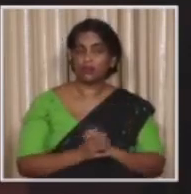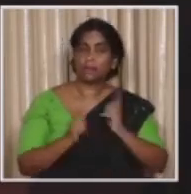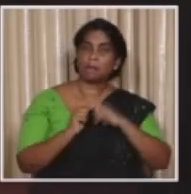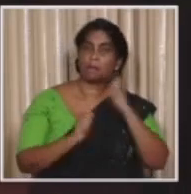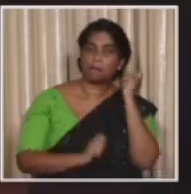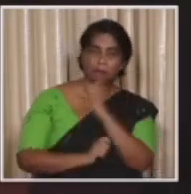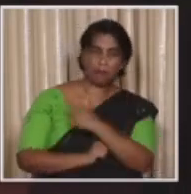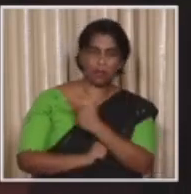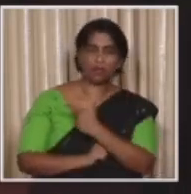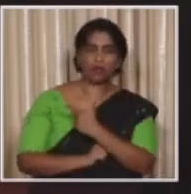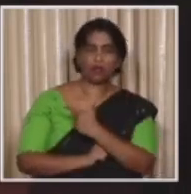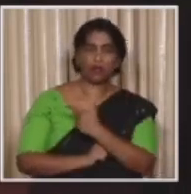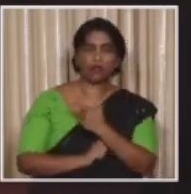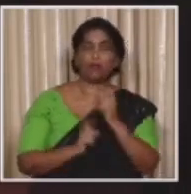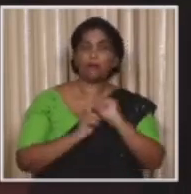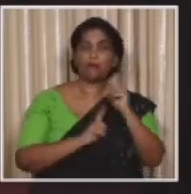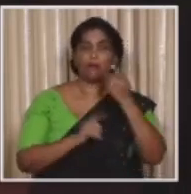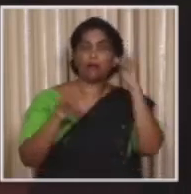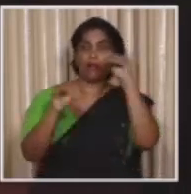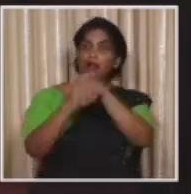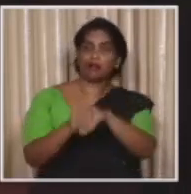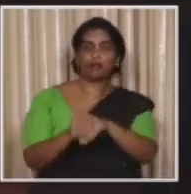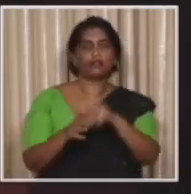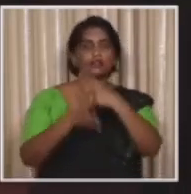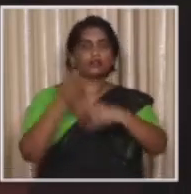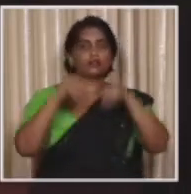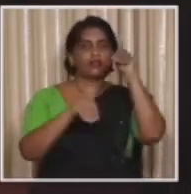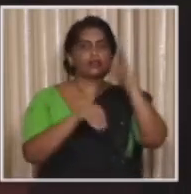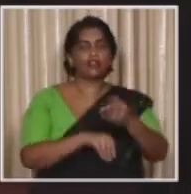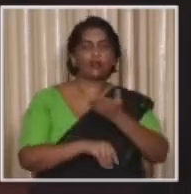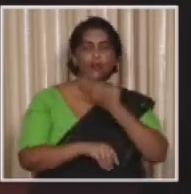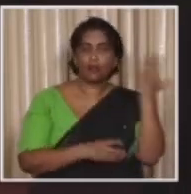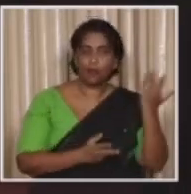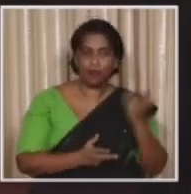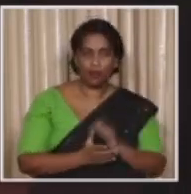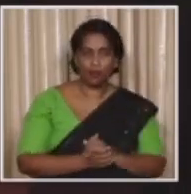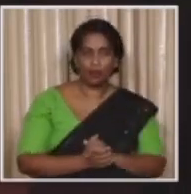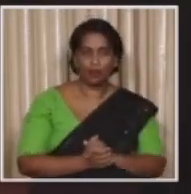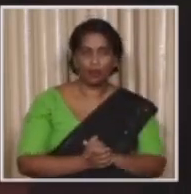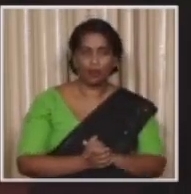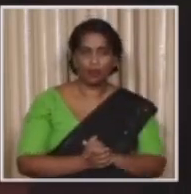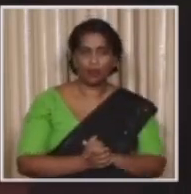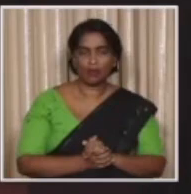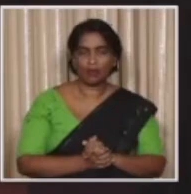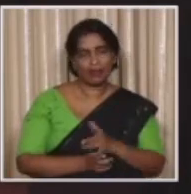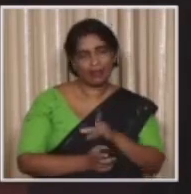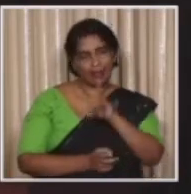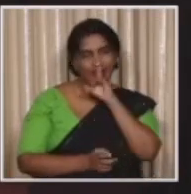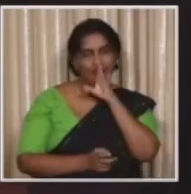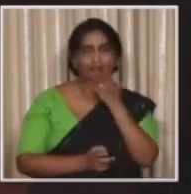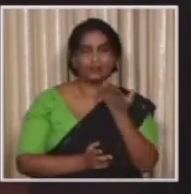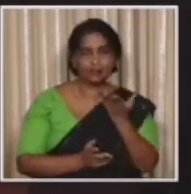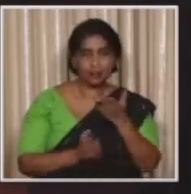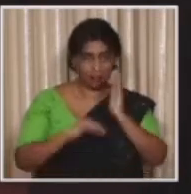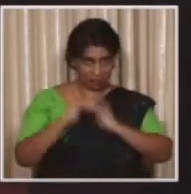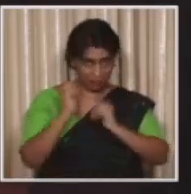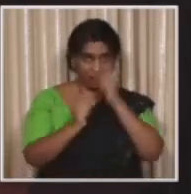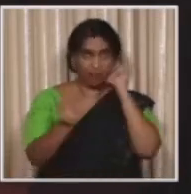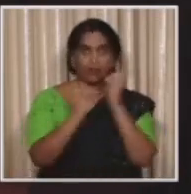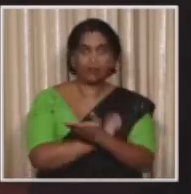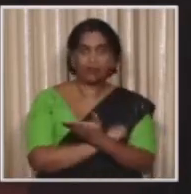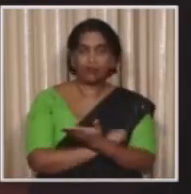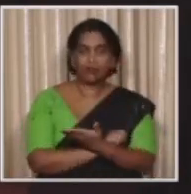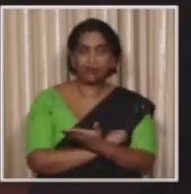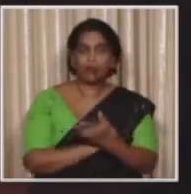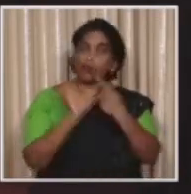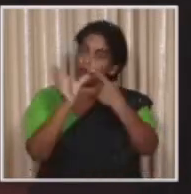ගෙවලා මේක ඇතුළට ඇවිල්ලා ඡන්දෙ දෙන්නත් පුළුවන්. ලැජ්ජයි. වෙන්න බෑ. ලැජ්ජයි ලැජ්ජයි ලැජ්ජයි. මේකද සිස්ටම් චේන්ජ් එක?